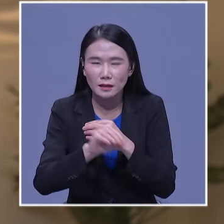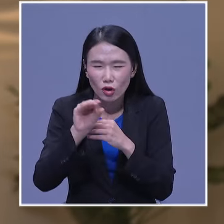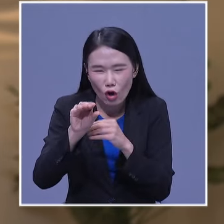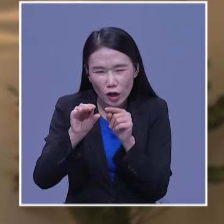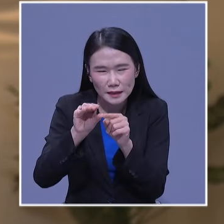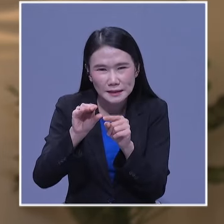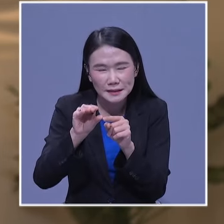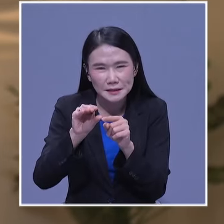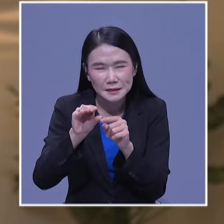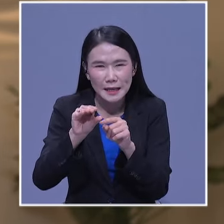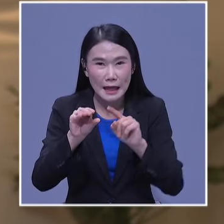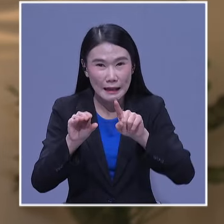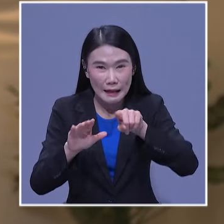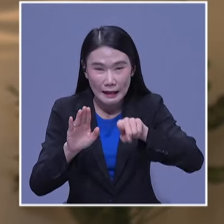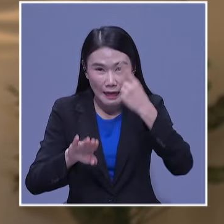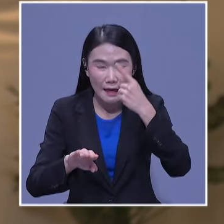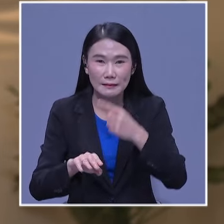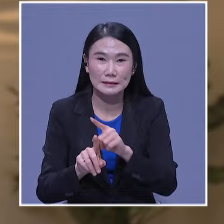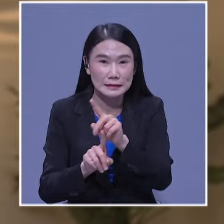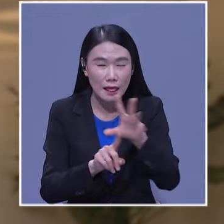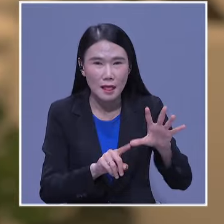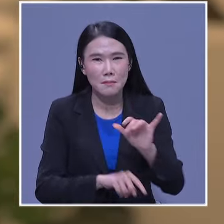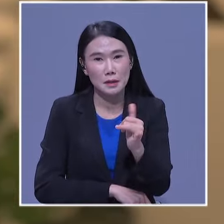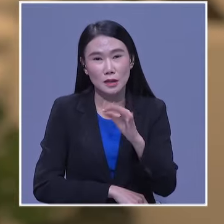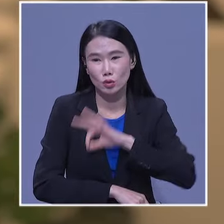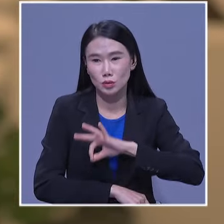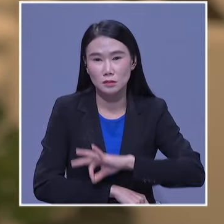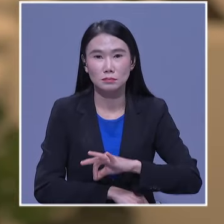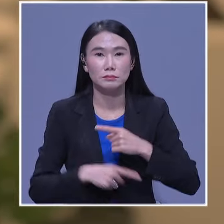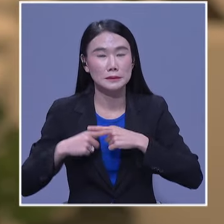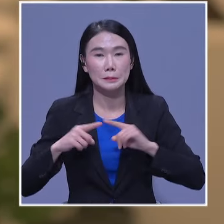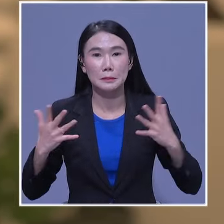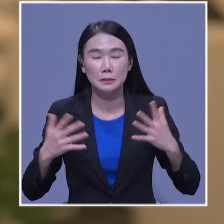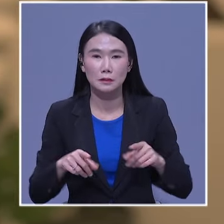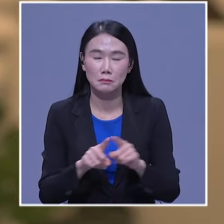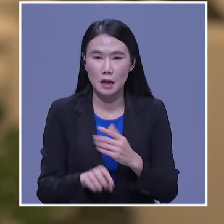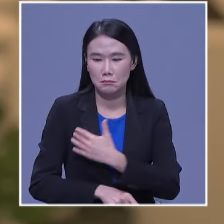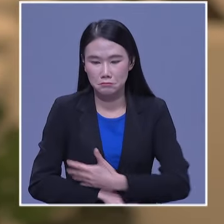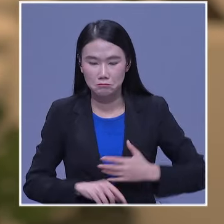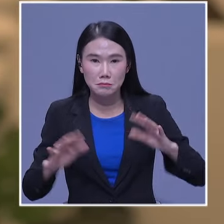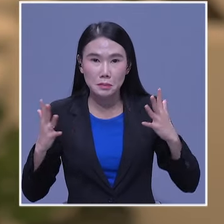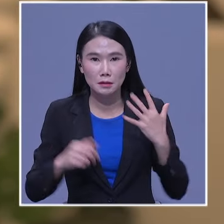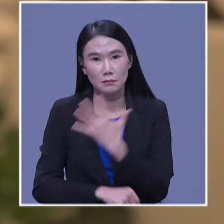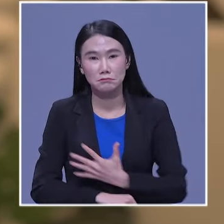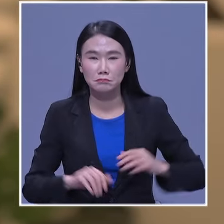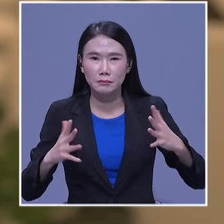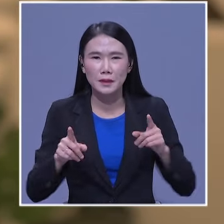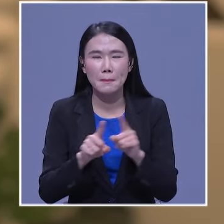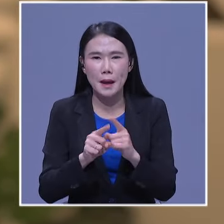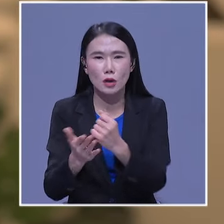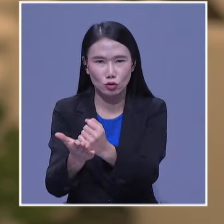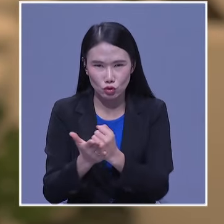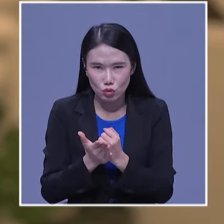งที่เป็นก้อนเนื้อร้ายนะครับตั้งแต่ระยะเริ่มต้นที่บางครั้งยังไม่มีอาการคือเรายังไม่รู้ตัวว่ามีก้อนมะเร็งเกิดขึ้นในร่างกายเราแล้วก็ใช้เครื่องเมโม